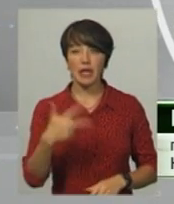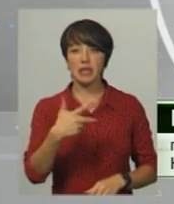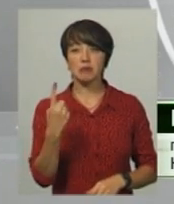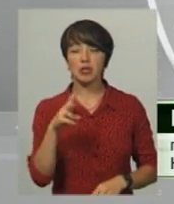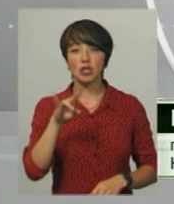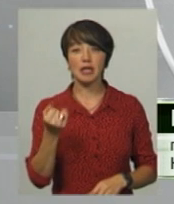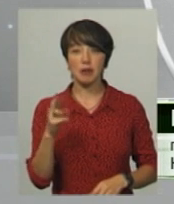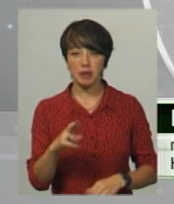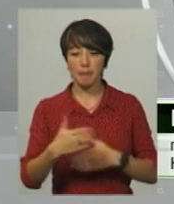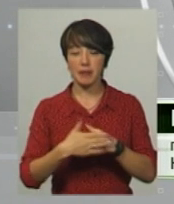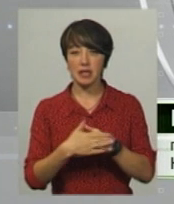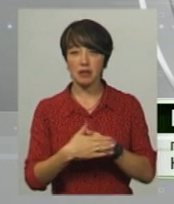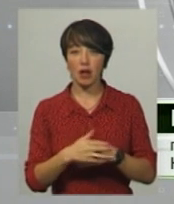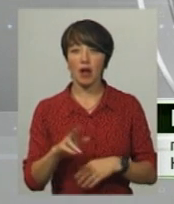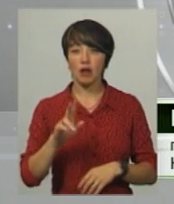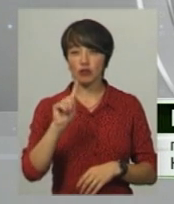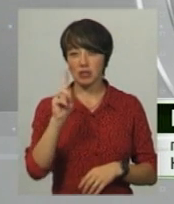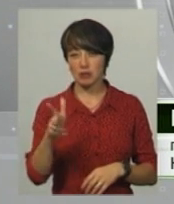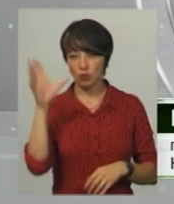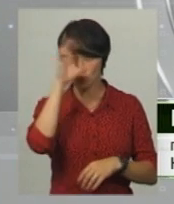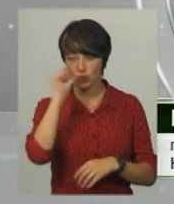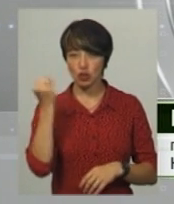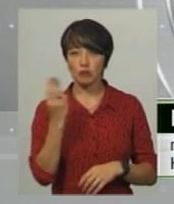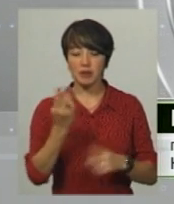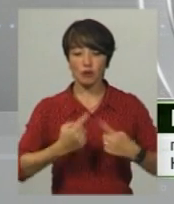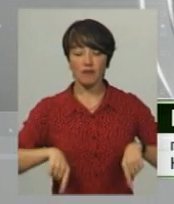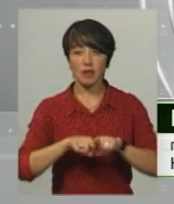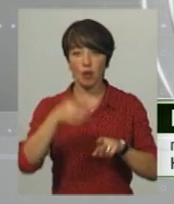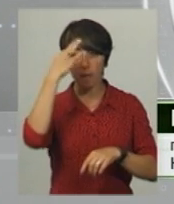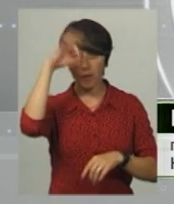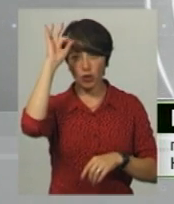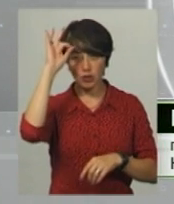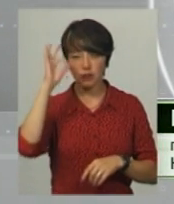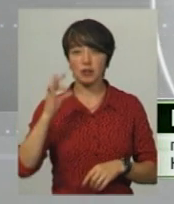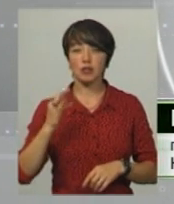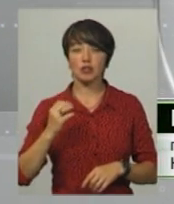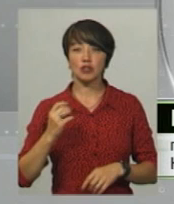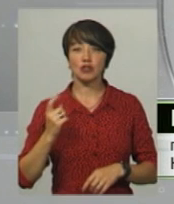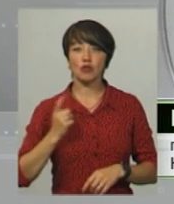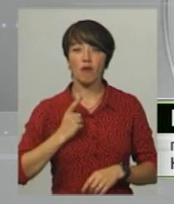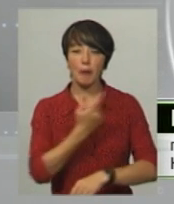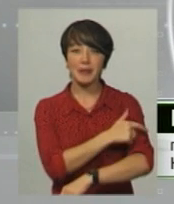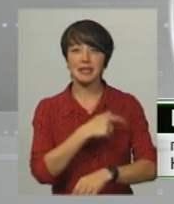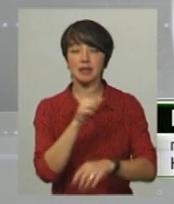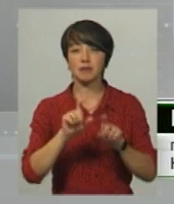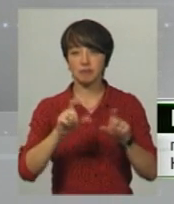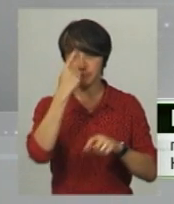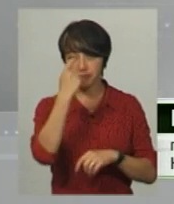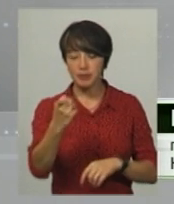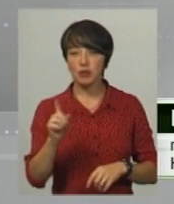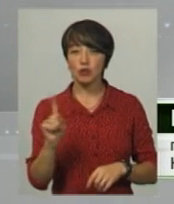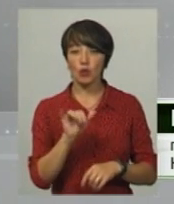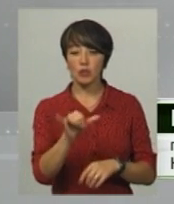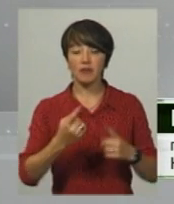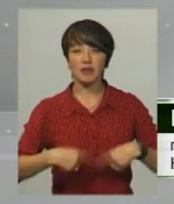31 липня близько пів на другу ночі до Шепетівського відділу поліції від чергової медсестри з лікарні надійшло повідомлення про те, що до